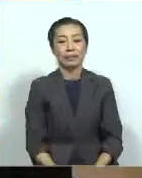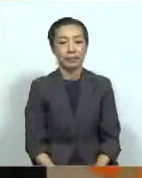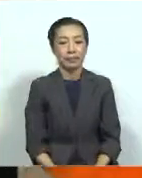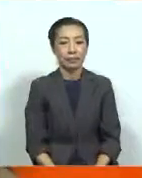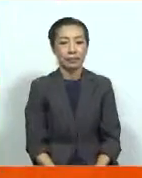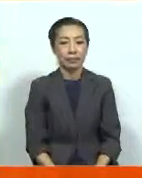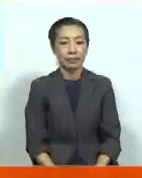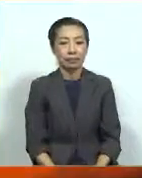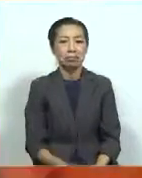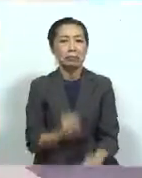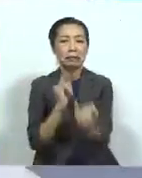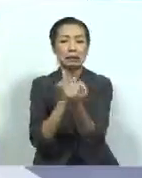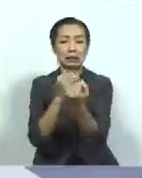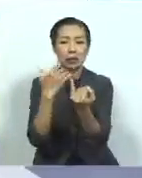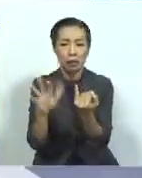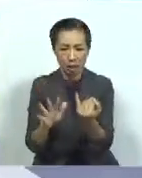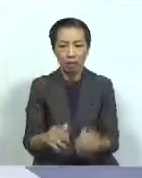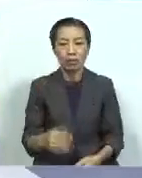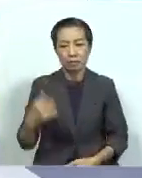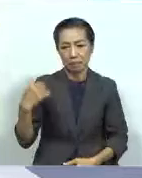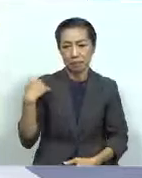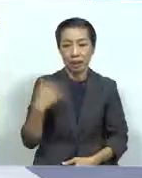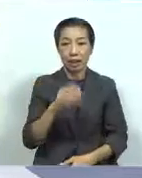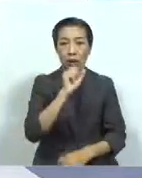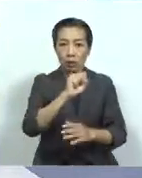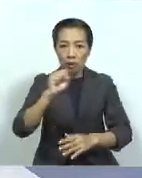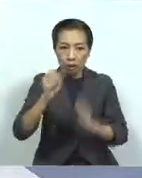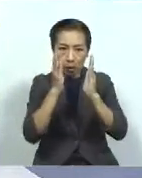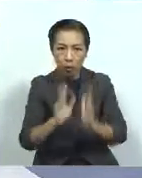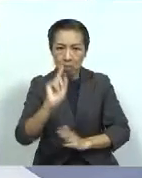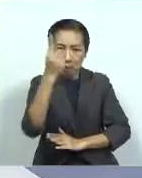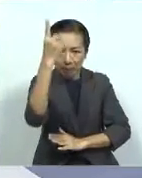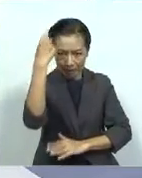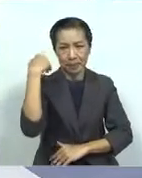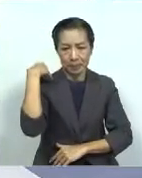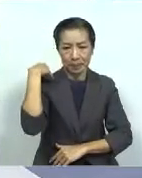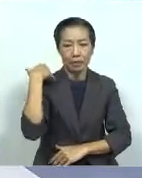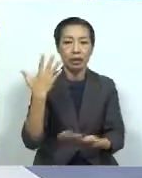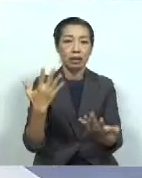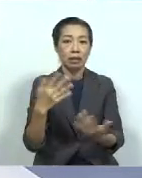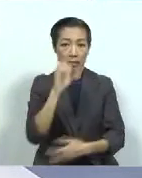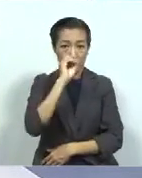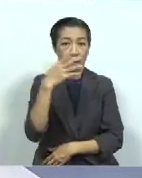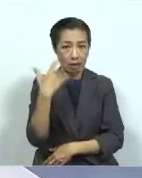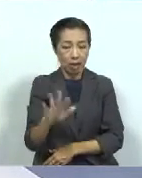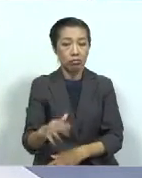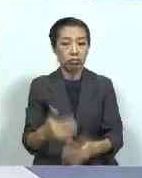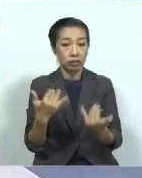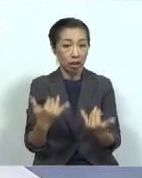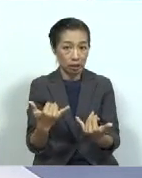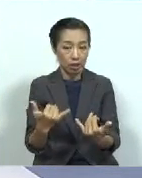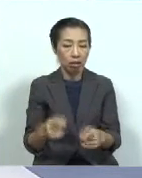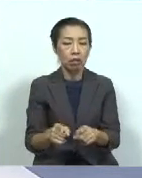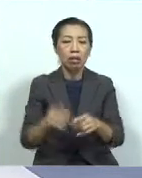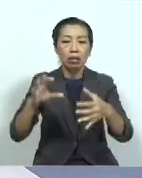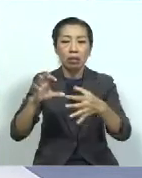นะครับ ใช่คุ้นเคยกันดีแบบนี้ในขณะเดียวกันก็มีนักการเมืองหน้าใหม่เยอะเหมือนกันครั้งนี้นะคะดังนั้นอย่างที่บอกไปเลยคุณผู้ชมตอน